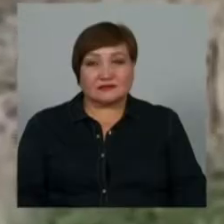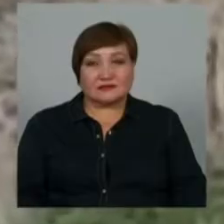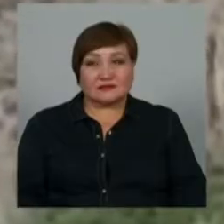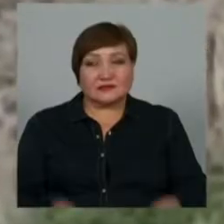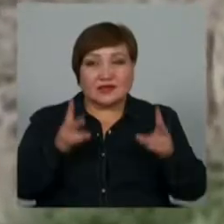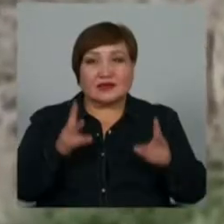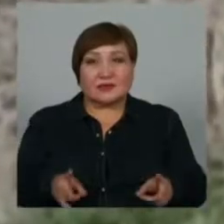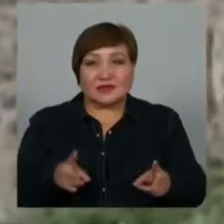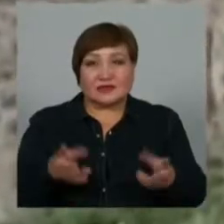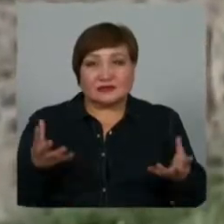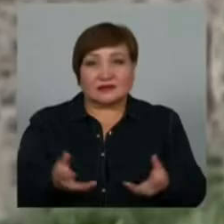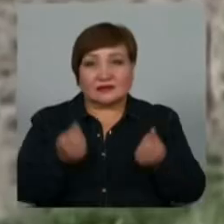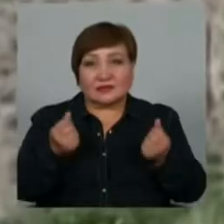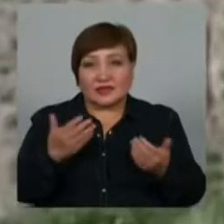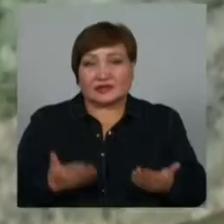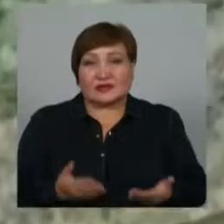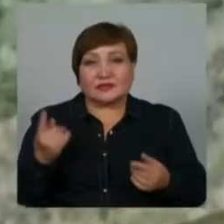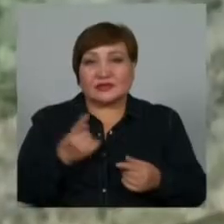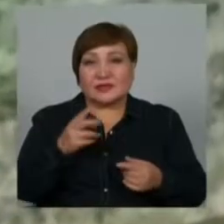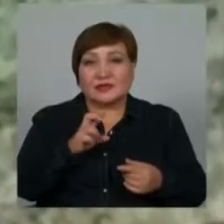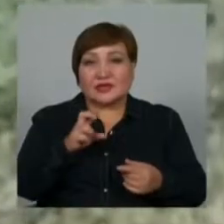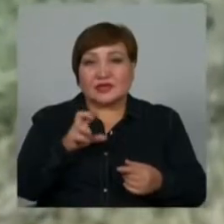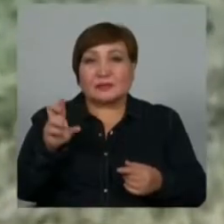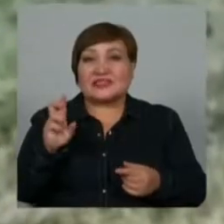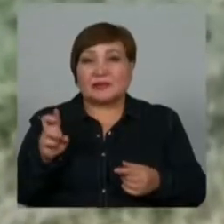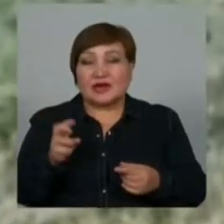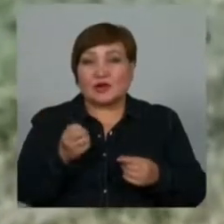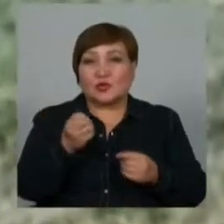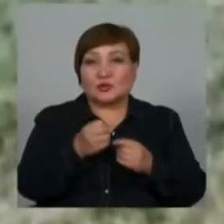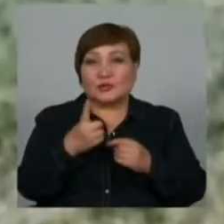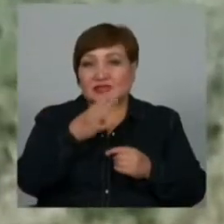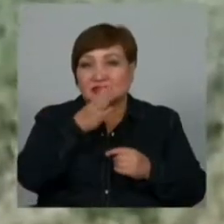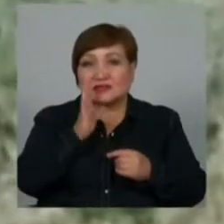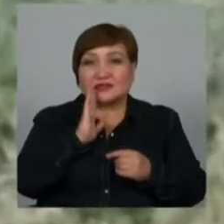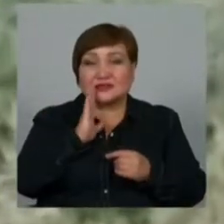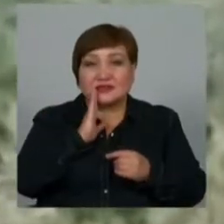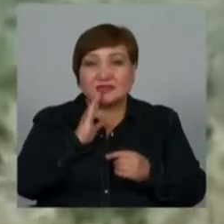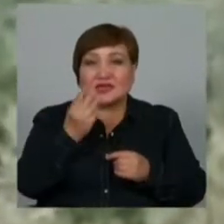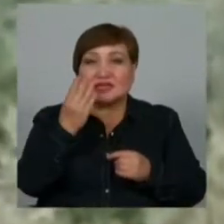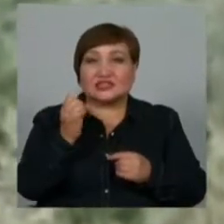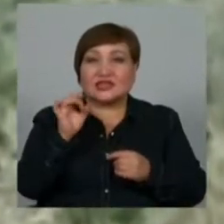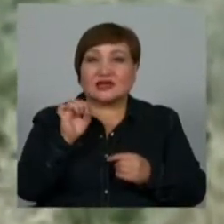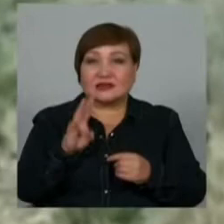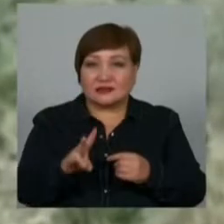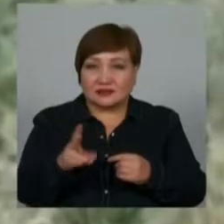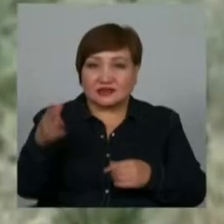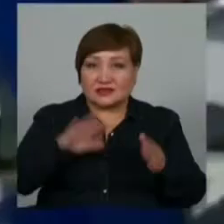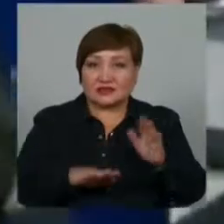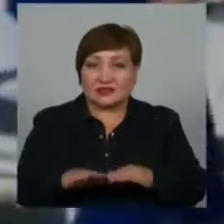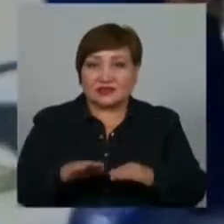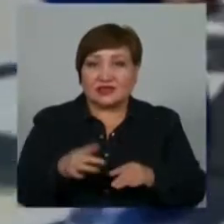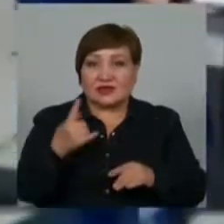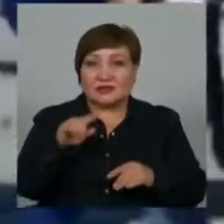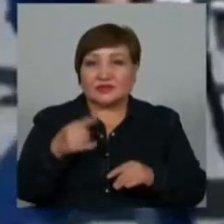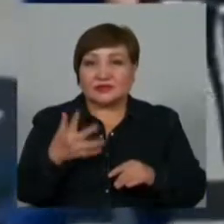Апаттан аман қалғандардың бірі Зере Бейсенбай. 10 жастағы қызды сел Шарын шатқалының бойымен 3,5 шақырымға дейін ағызып алып кеткен. Ол